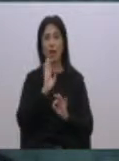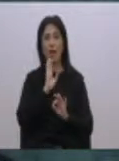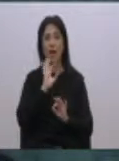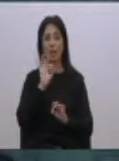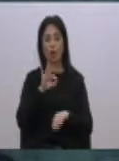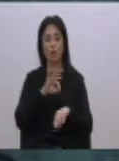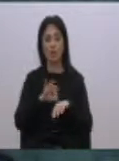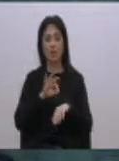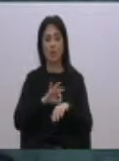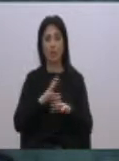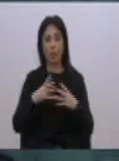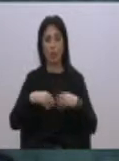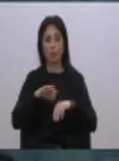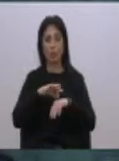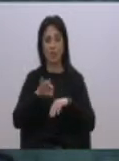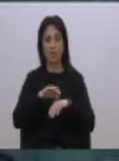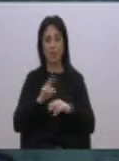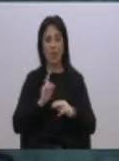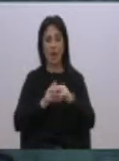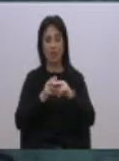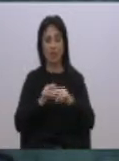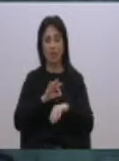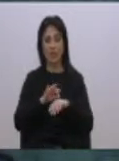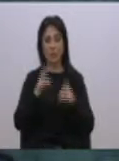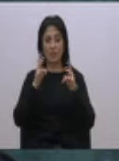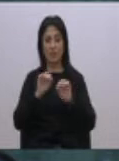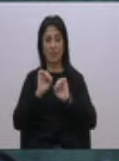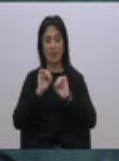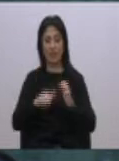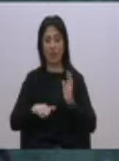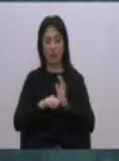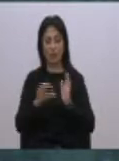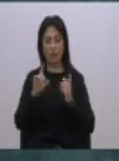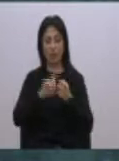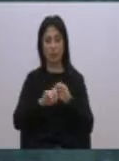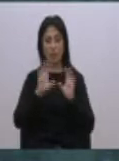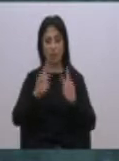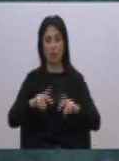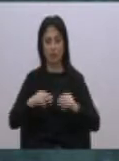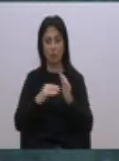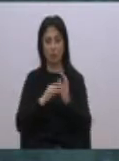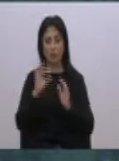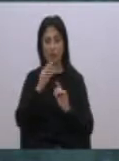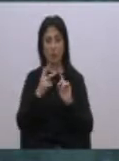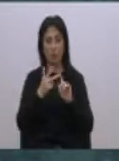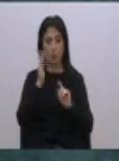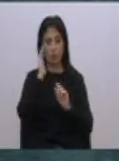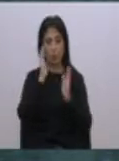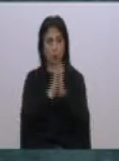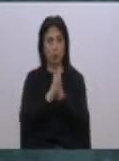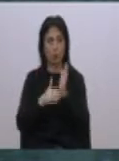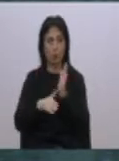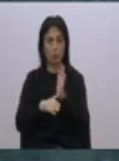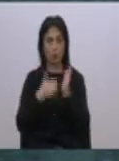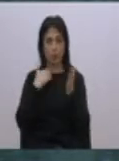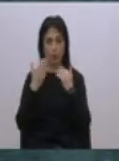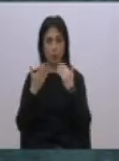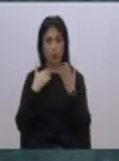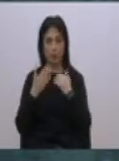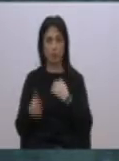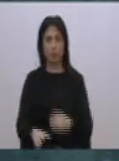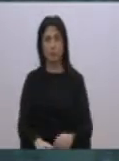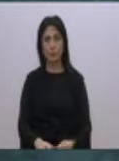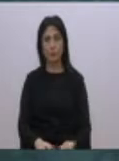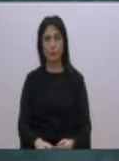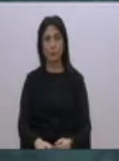მიმართ ძალადობის და ოჯახში ძალადობის აღკვეთის, ძალადობის სხვათა დაცვისა და ხმარების შესახებ კანონში ცვლილების შეტანის თაობაზე მესამე მოსმენით ხოვ ჩართოთ კენჭისყრის